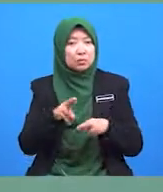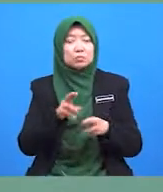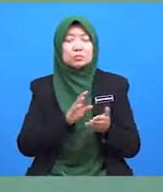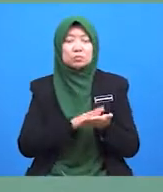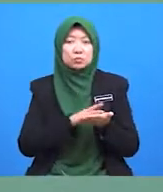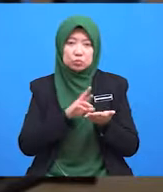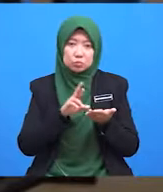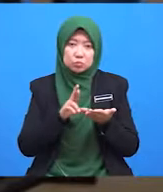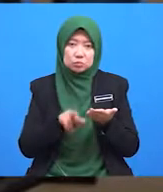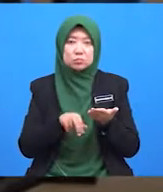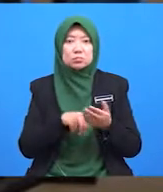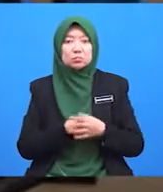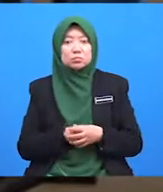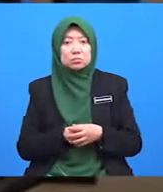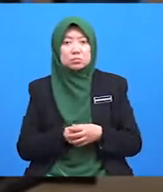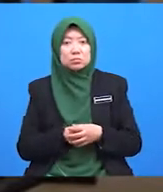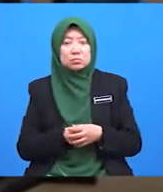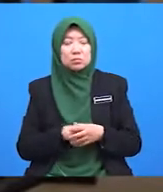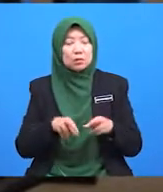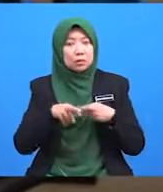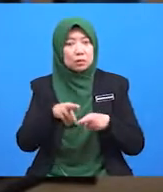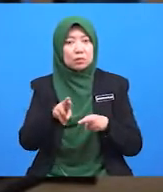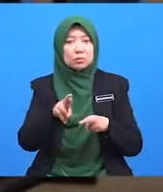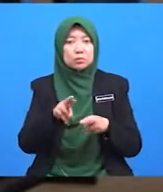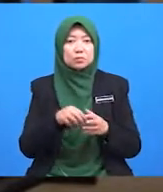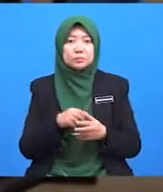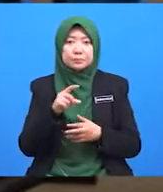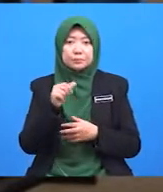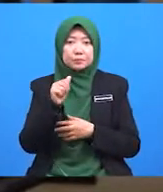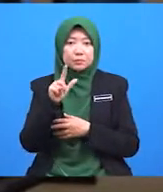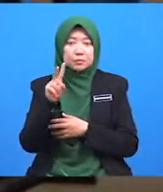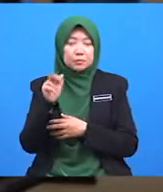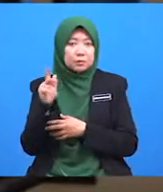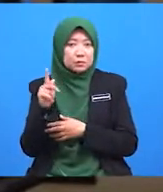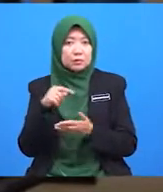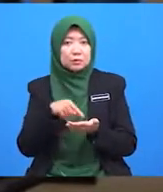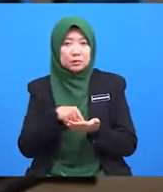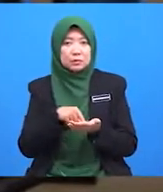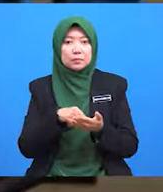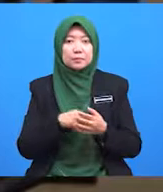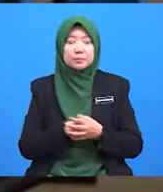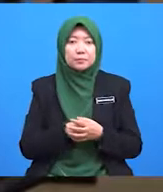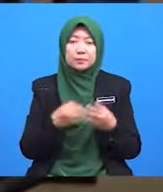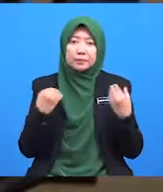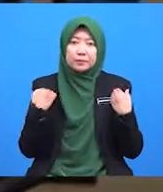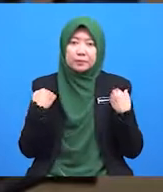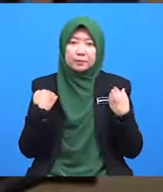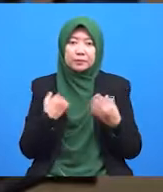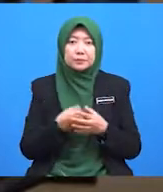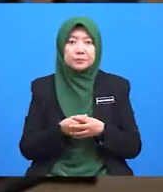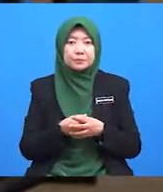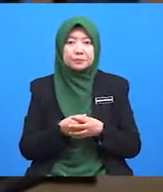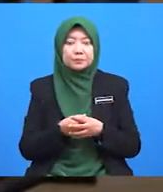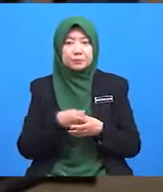diturunkan. Arus rawatan galvanik yang mengalir dalam satu aras sahaja mempunyai polariti